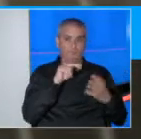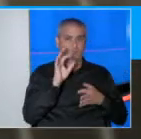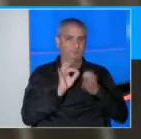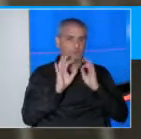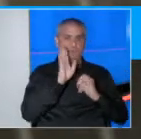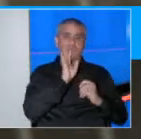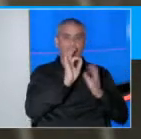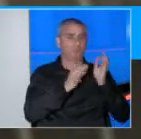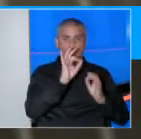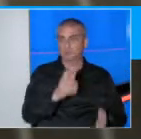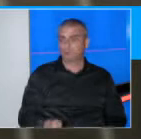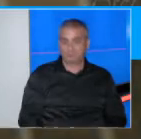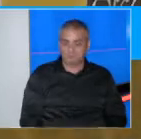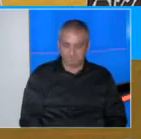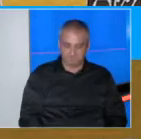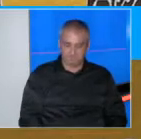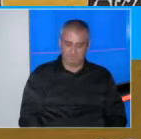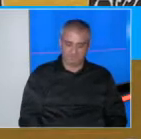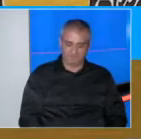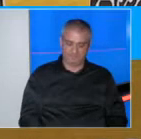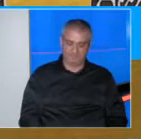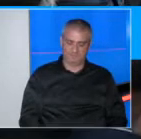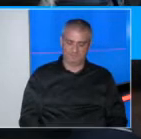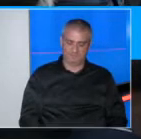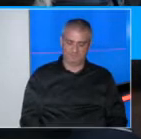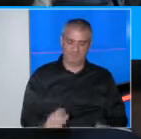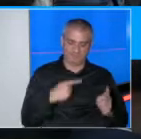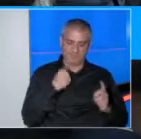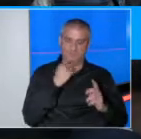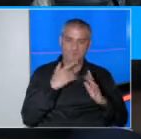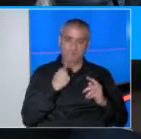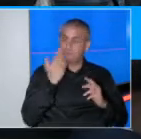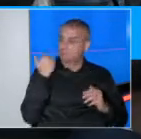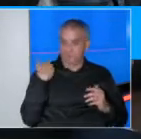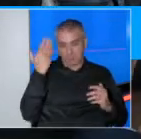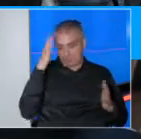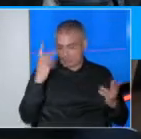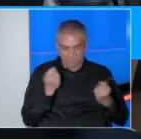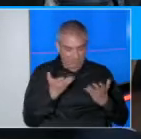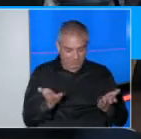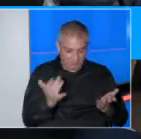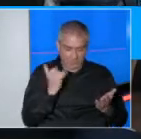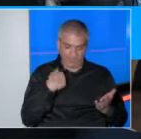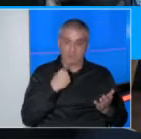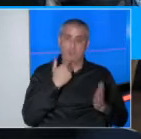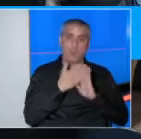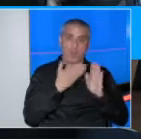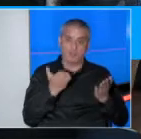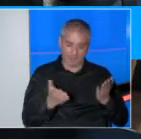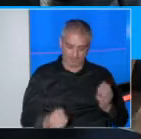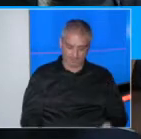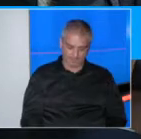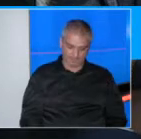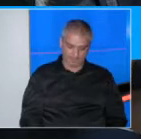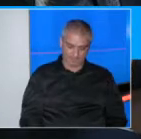המשפטיים שלו. נדב, אני, כן. אני אומר לך, בדיוק כמו שאמרתי לך בתחילת הדברים, לא מכיר את הפרסומים, אני כן יכול לומר לך, שאריה